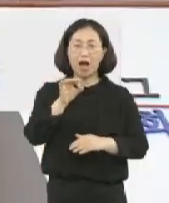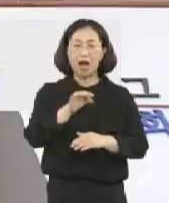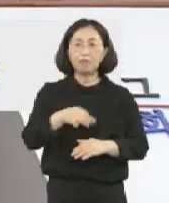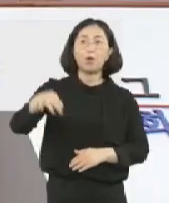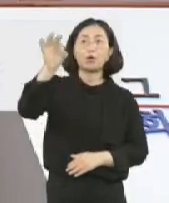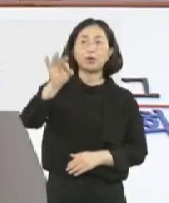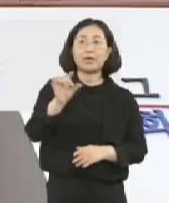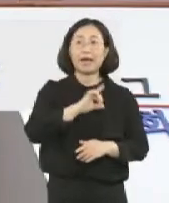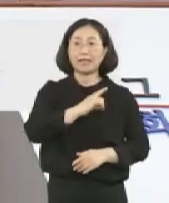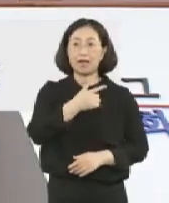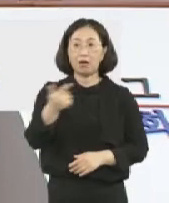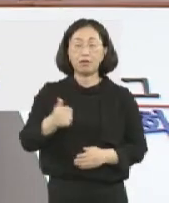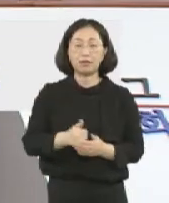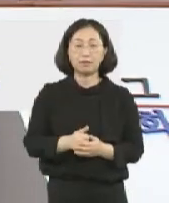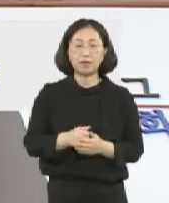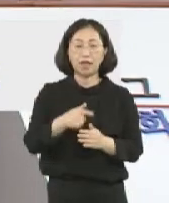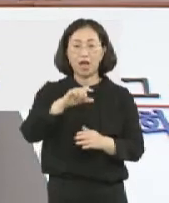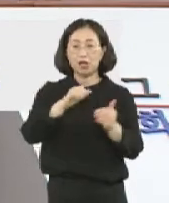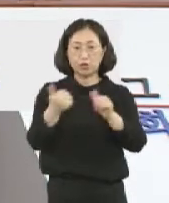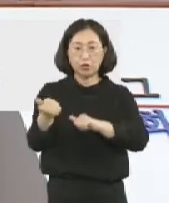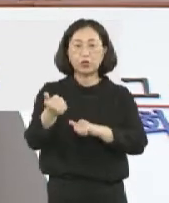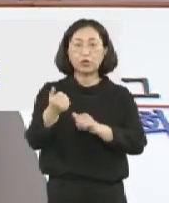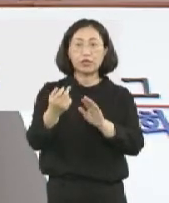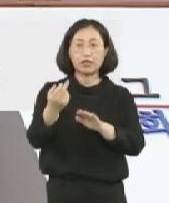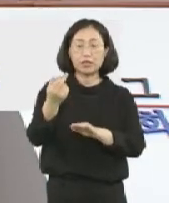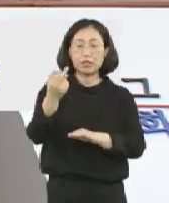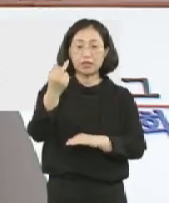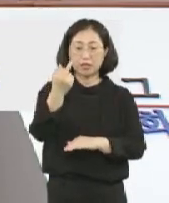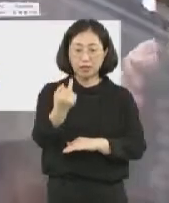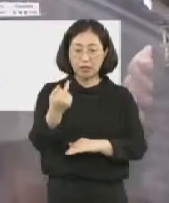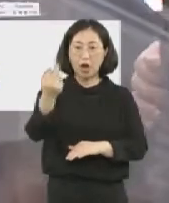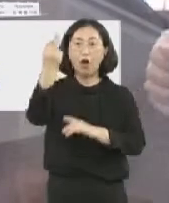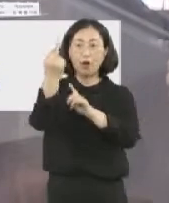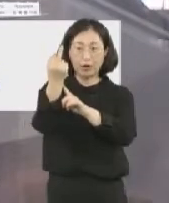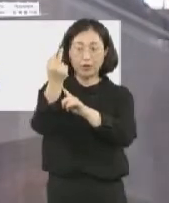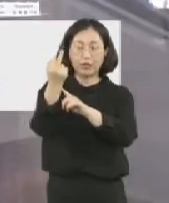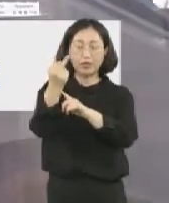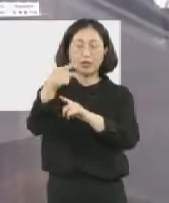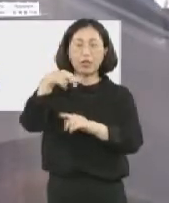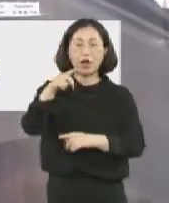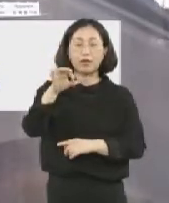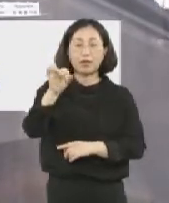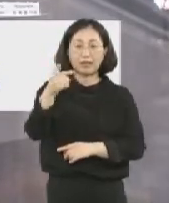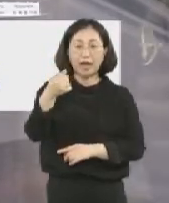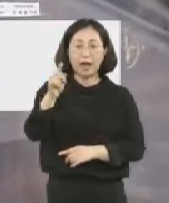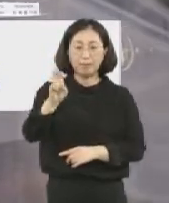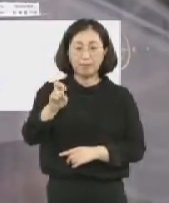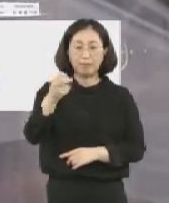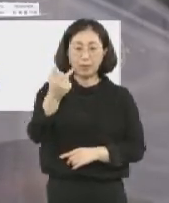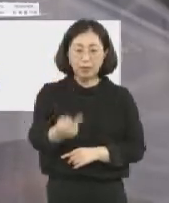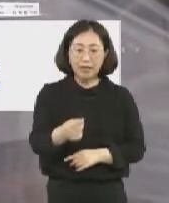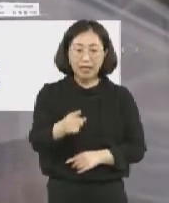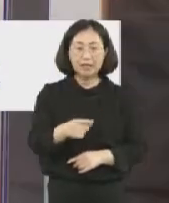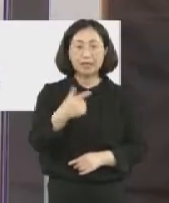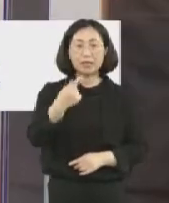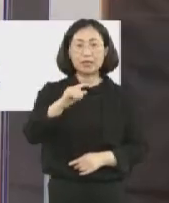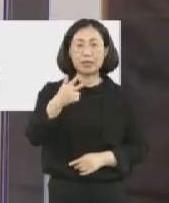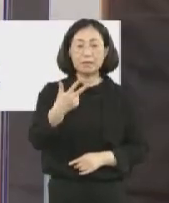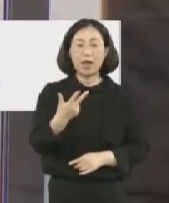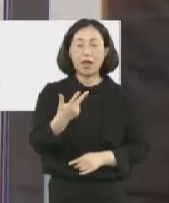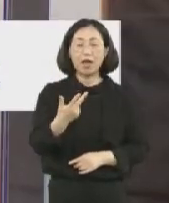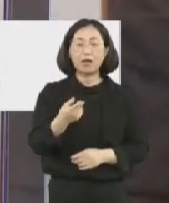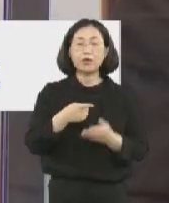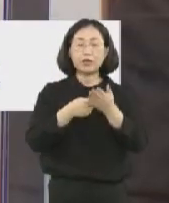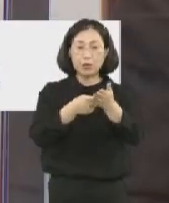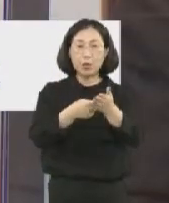컸습니다. 고 송한종 경남기업 회장의 동생인 성 의원은 76억 7,955만 원을 신고해